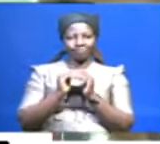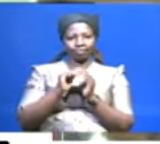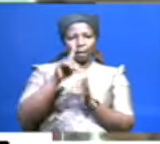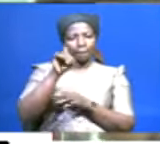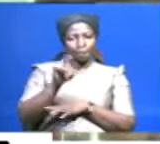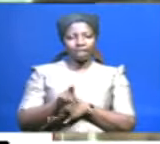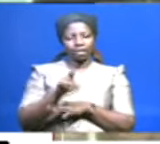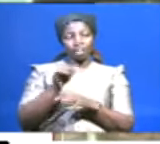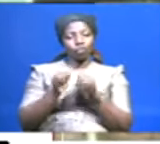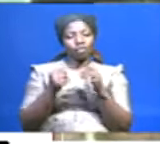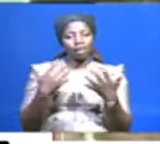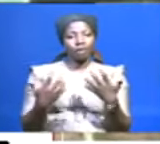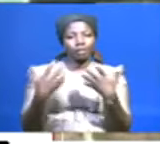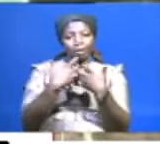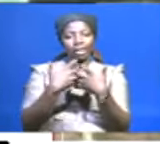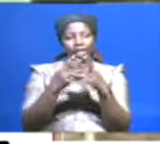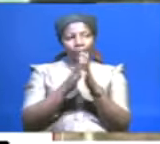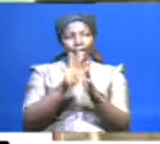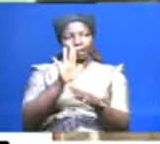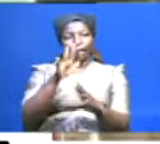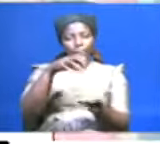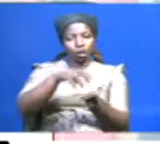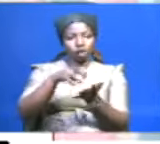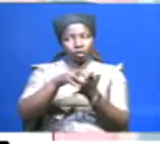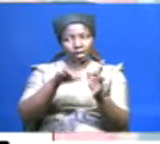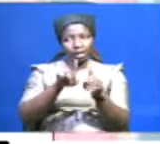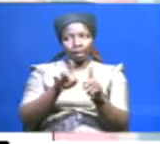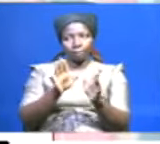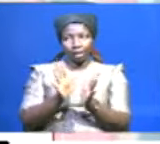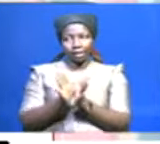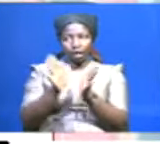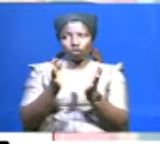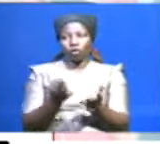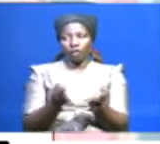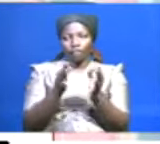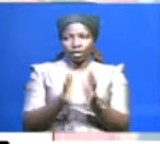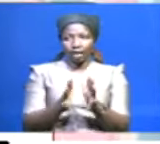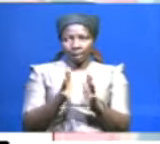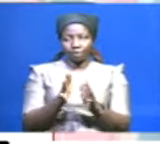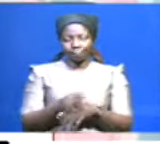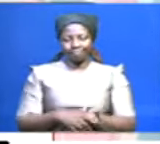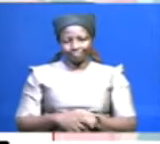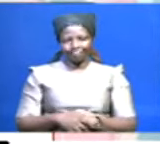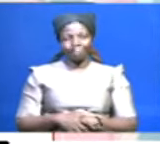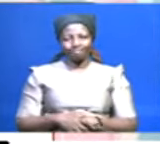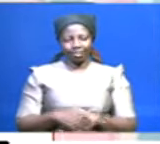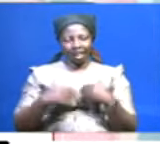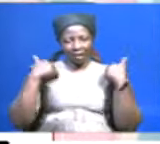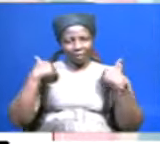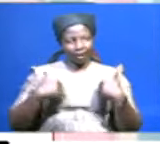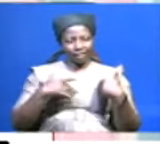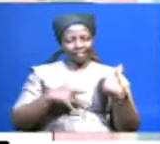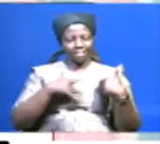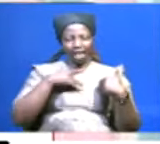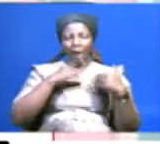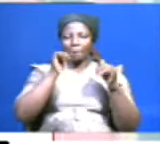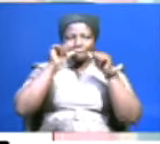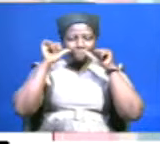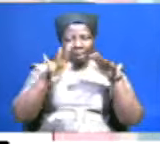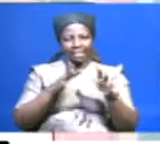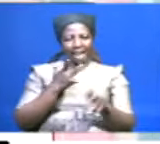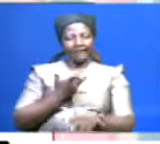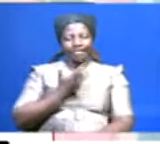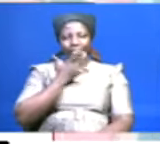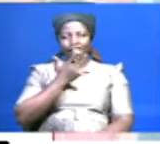commensurate to his rank as a general officer. I consider myself therefore very blessed and favored to have had the opportunity to